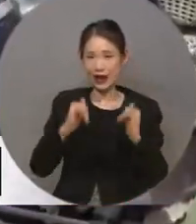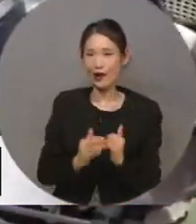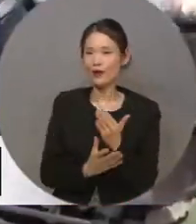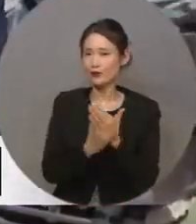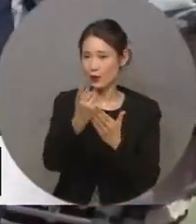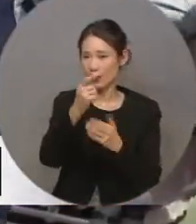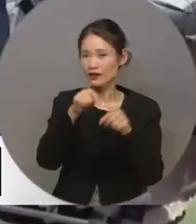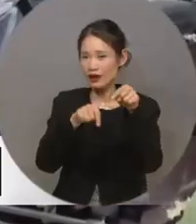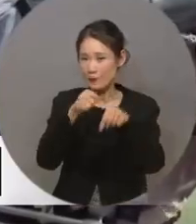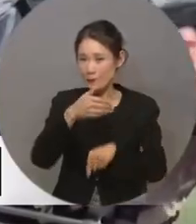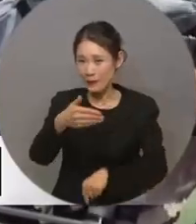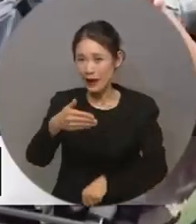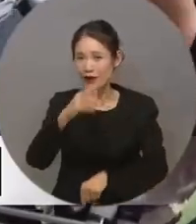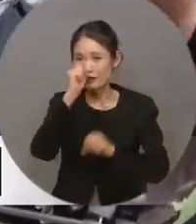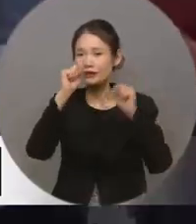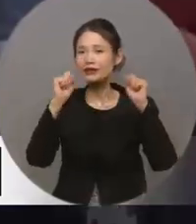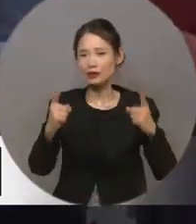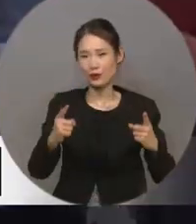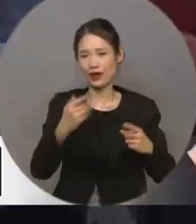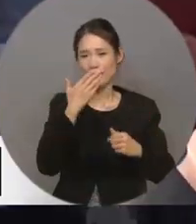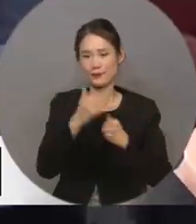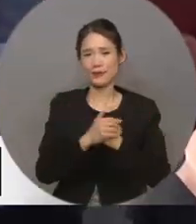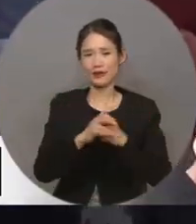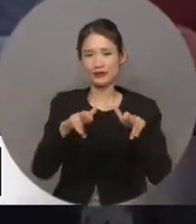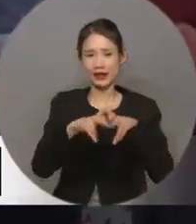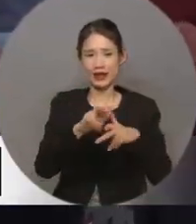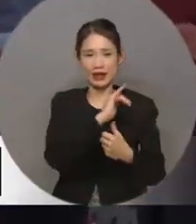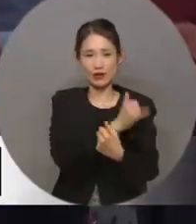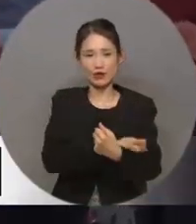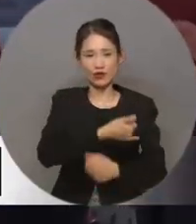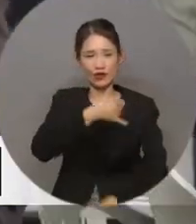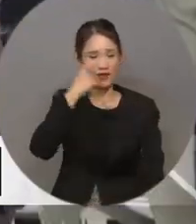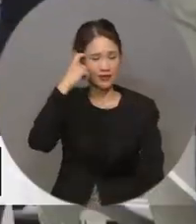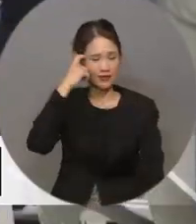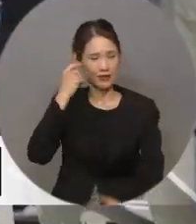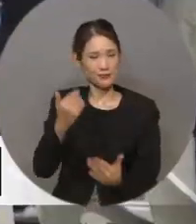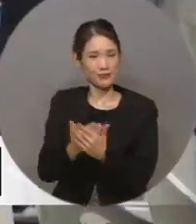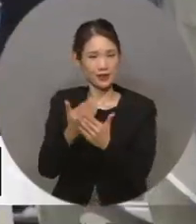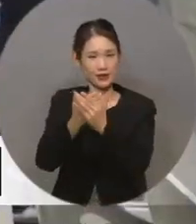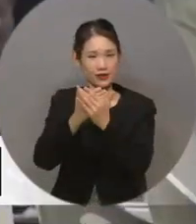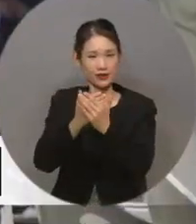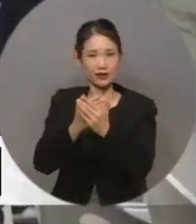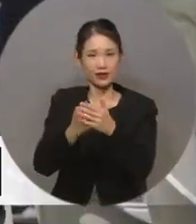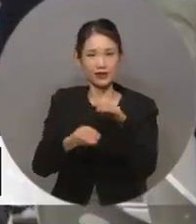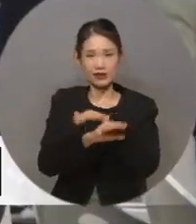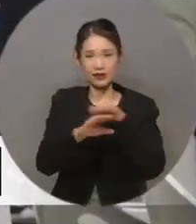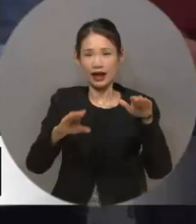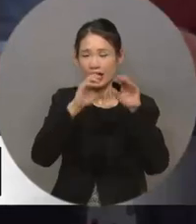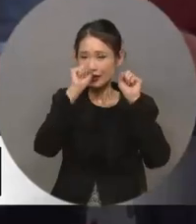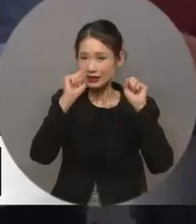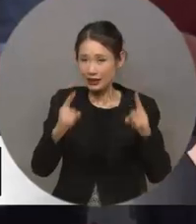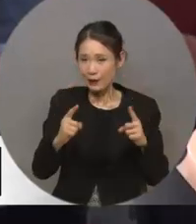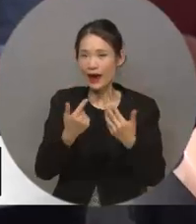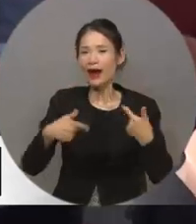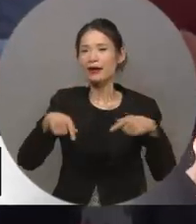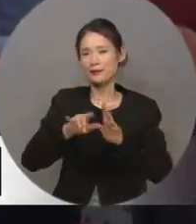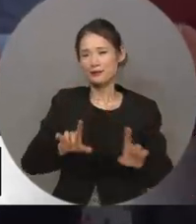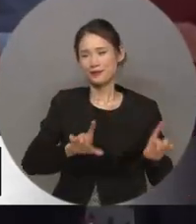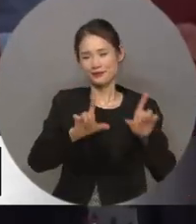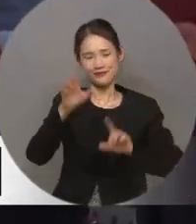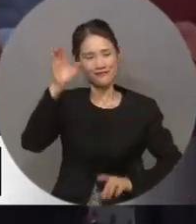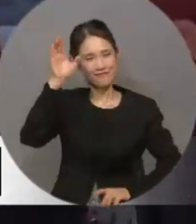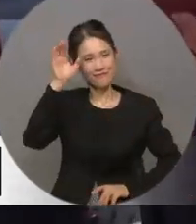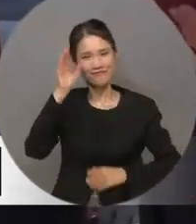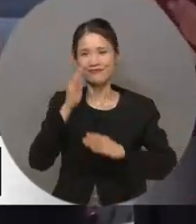더 다가가는 계기가 되고 장애인 인권의식 증진과 동등한 기회와 행복을 함께 누리는 사회가 될 수 있도록